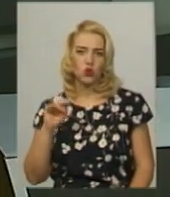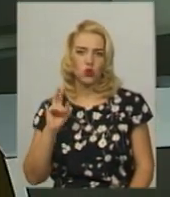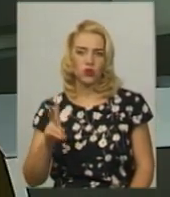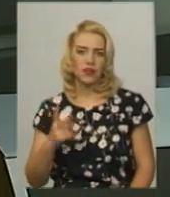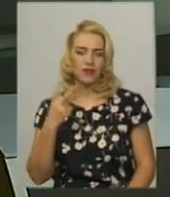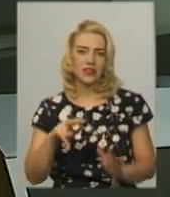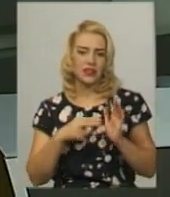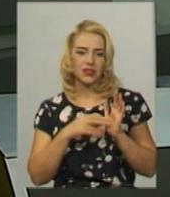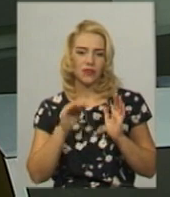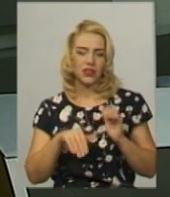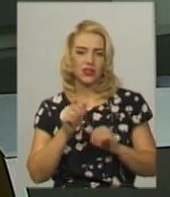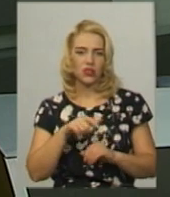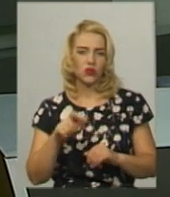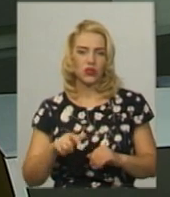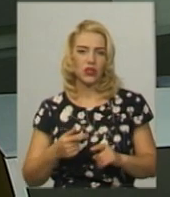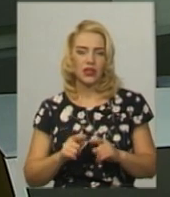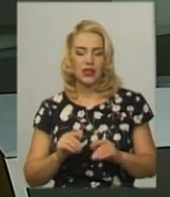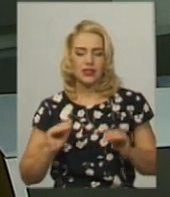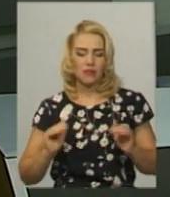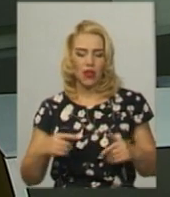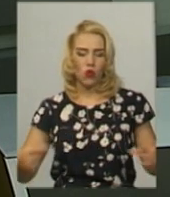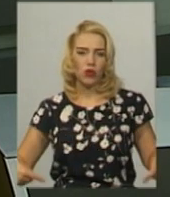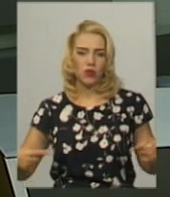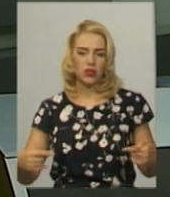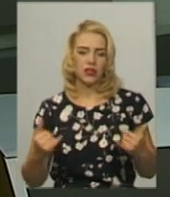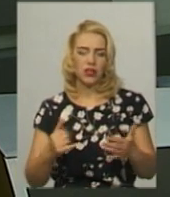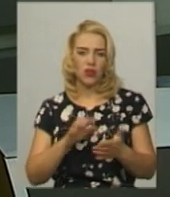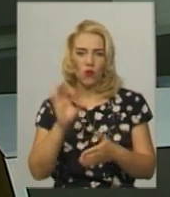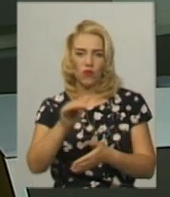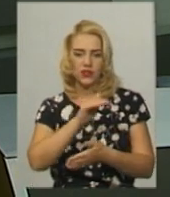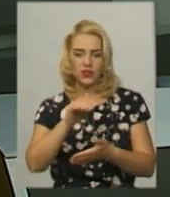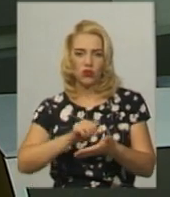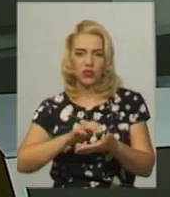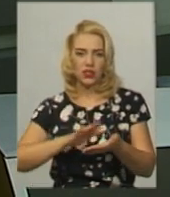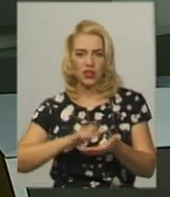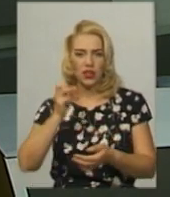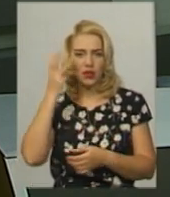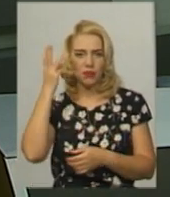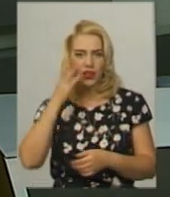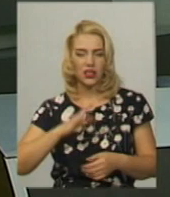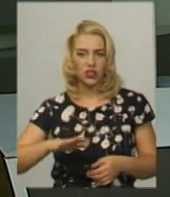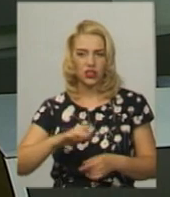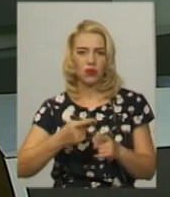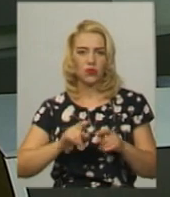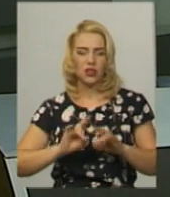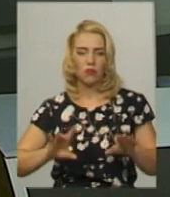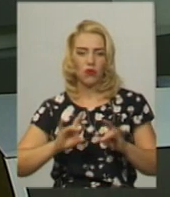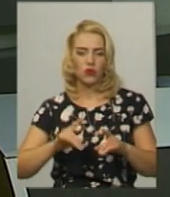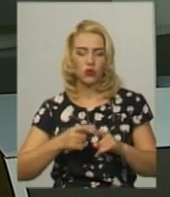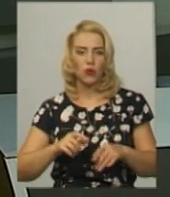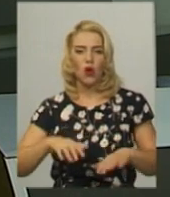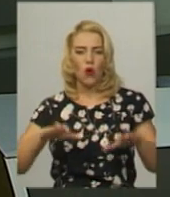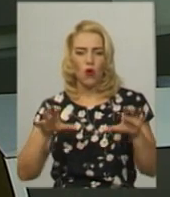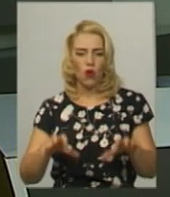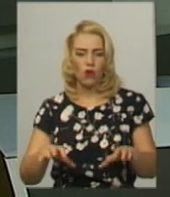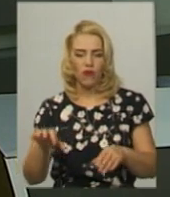27 тисяч людей з малою мобільністю нині офіційно зареєстровані на Хмельниччині. Про це повідомив голова обласного товариства людей з інвалідністю